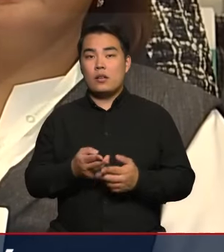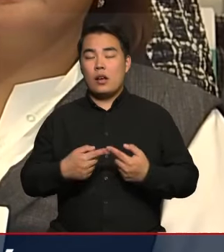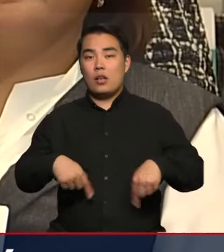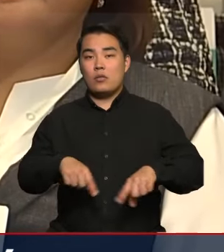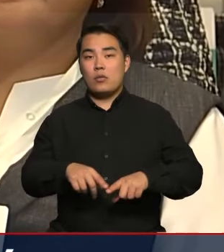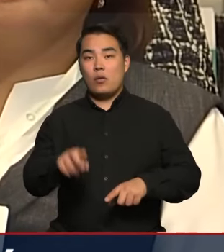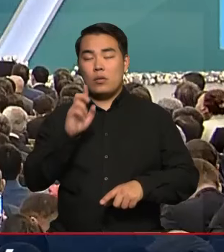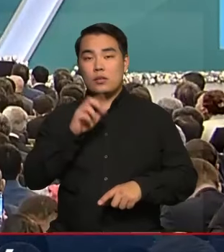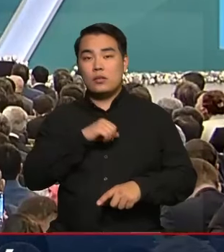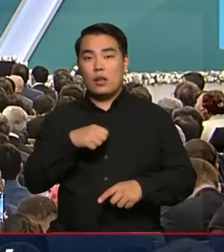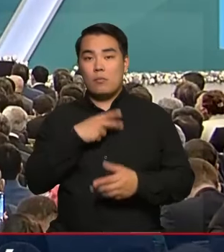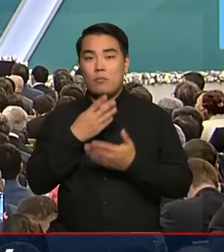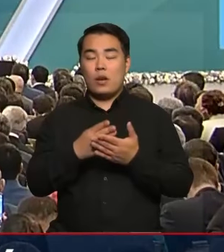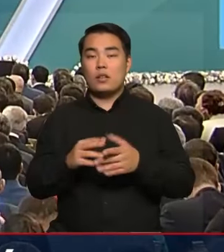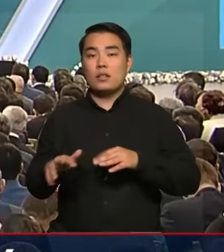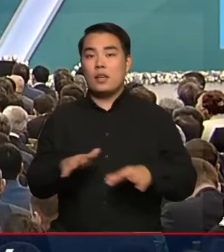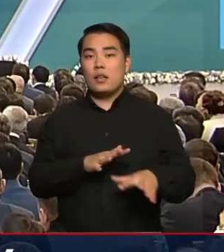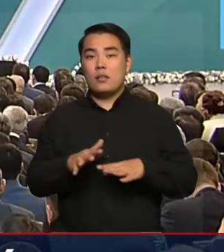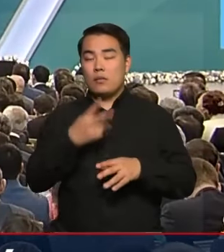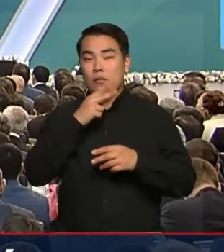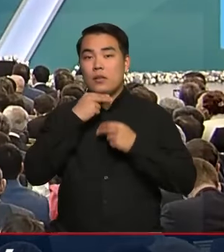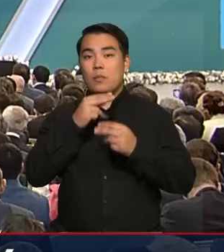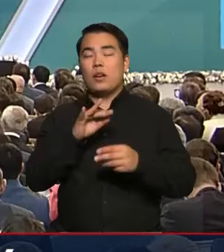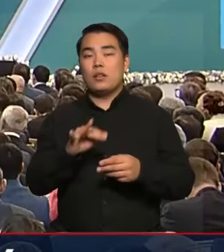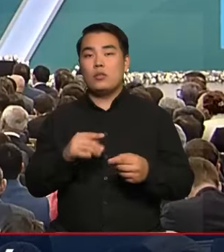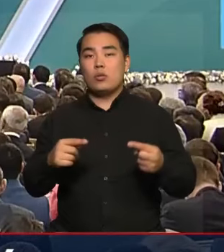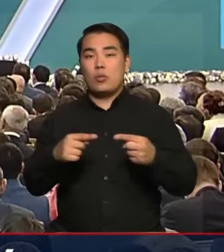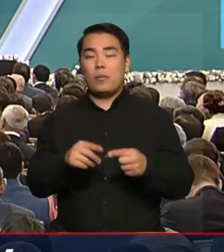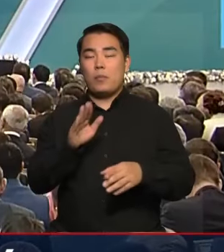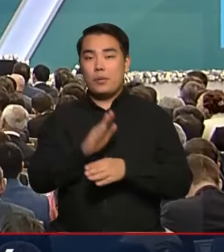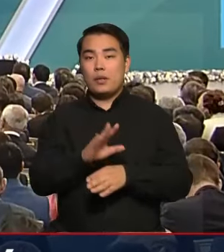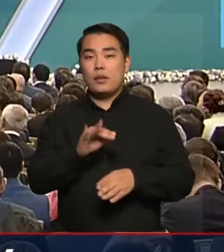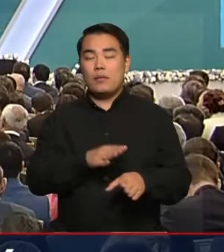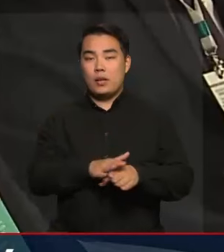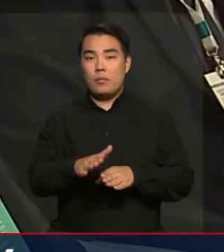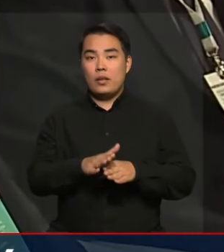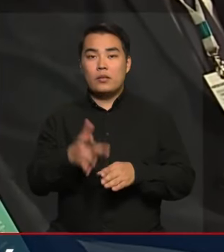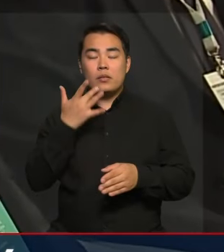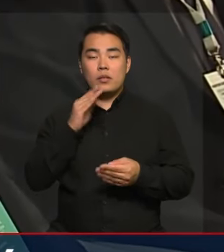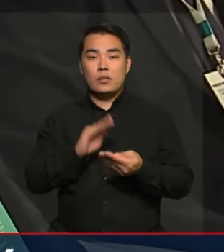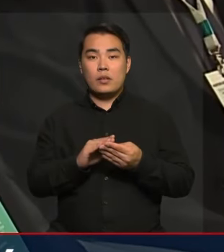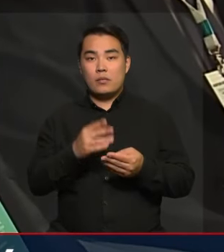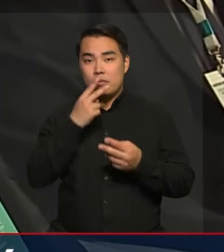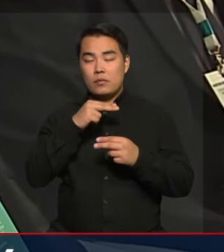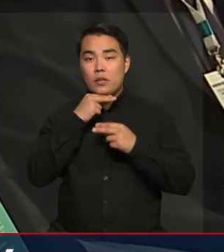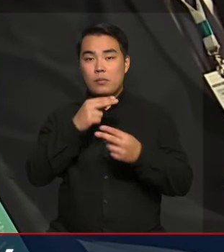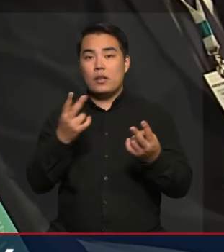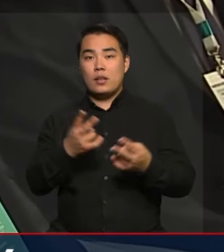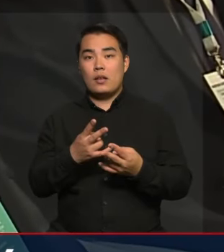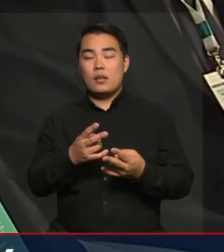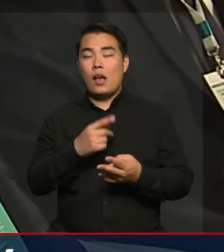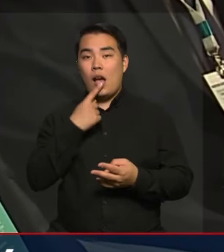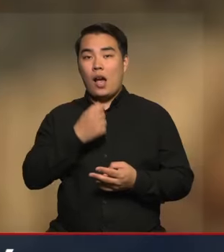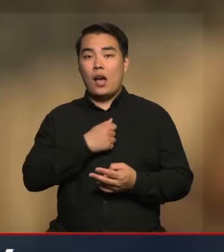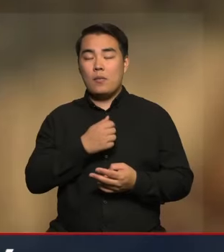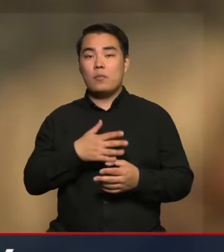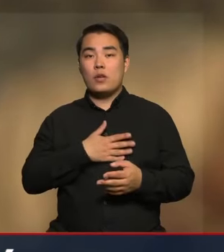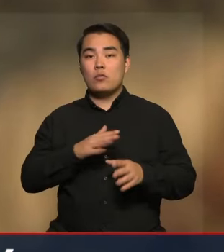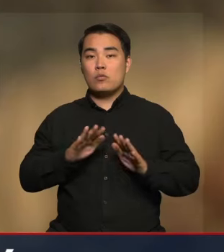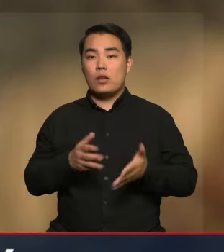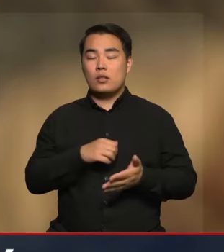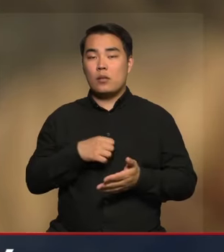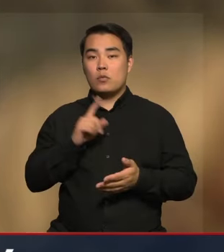органдардың назарын дереу осындай жағдайларға аударып, тиісті тапсырмалар беріп, орындалуын тұрақты бақылауымда ұстаймын. Армиядағы оқиғаларда менің назарымнан